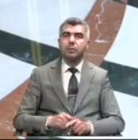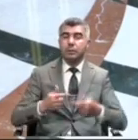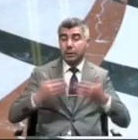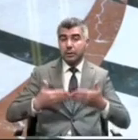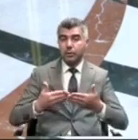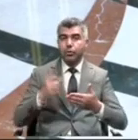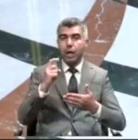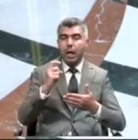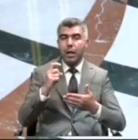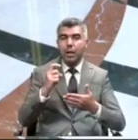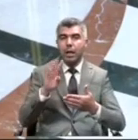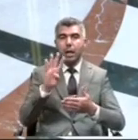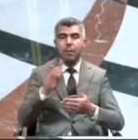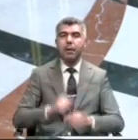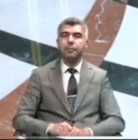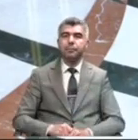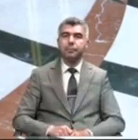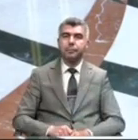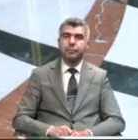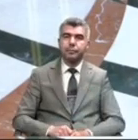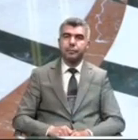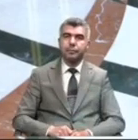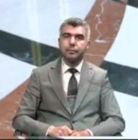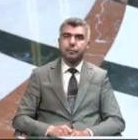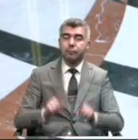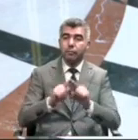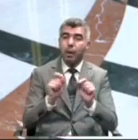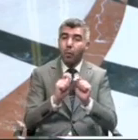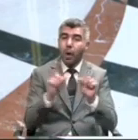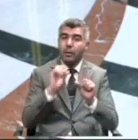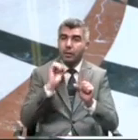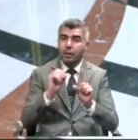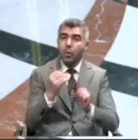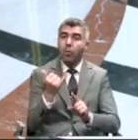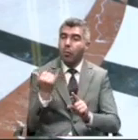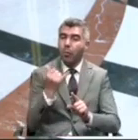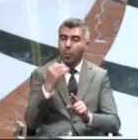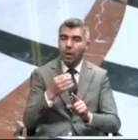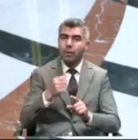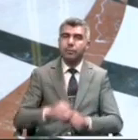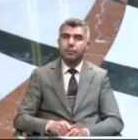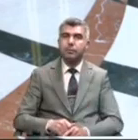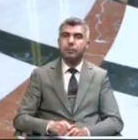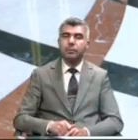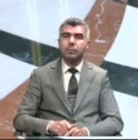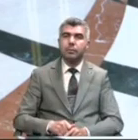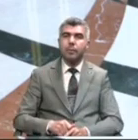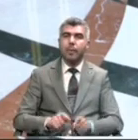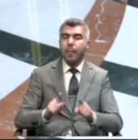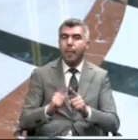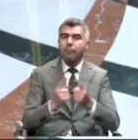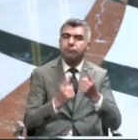ابريل واعتقد بان هذا التوضيح شيء مهم في اطار مقاربه